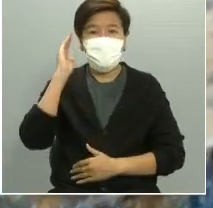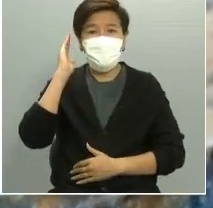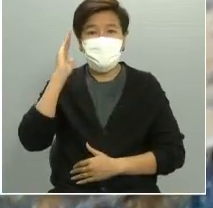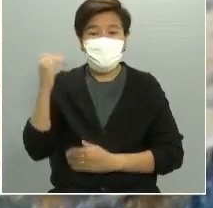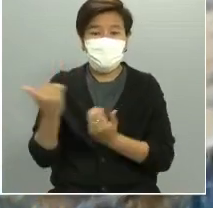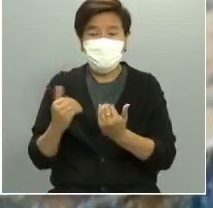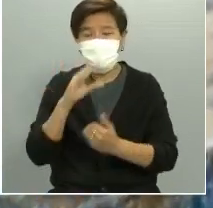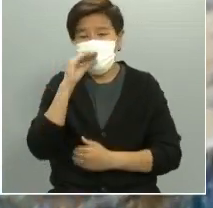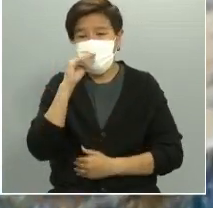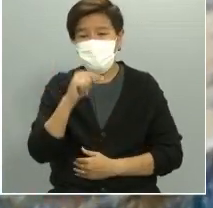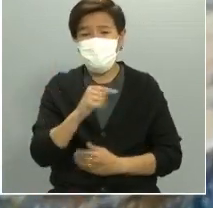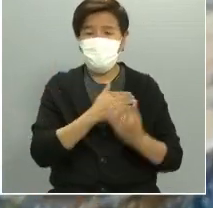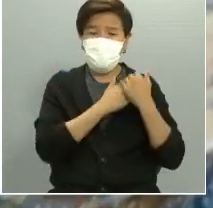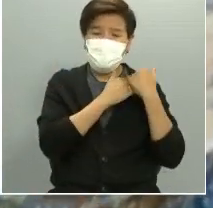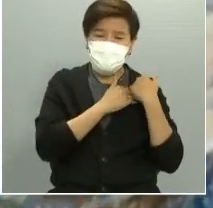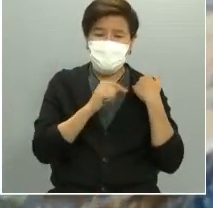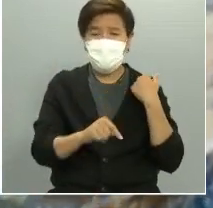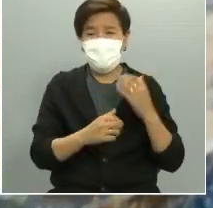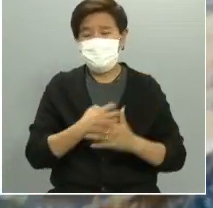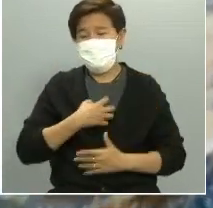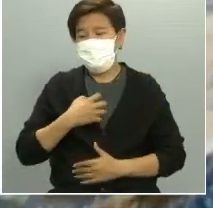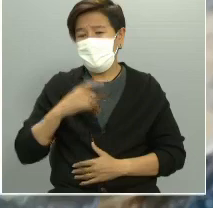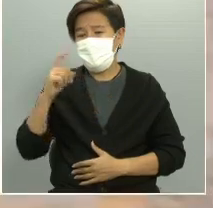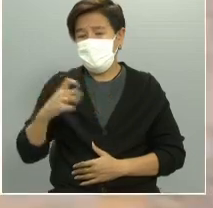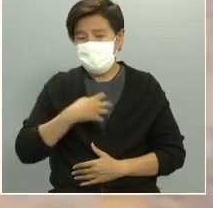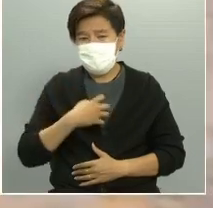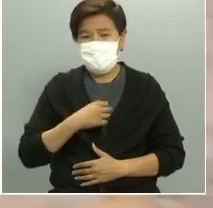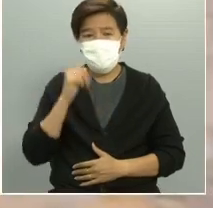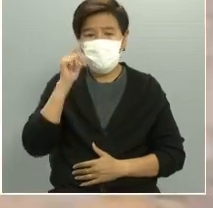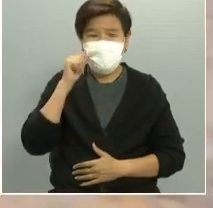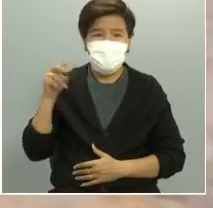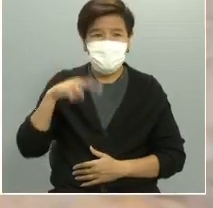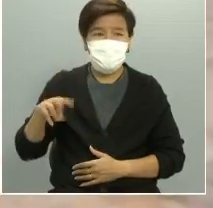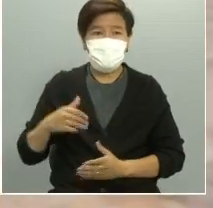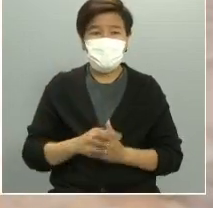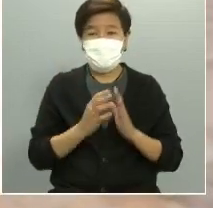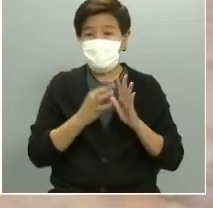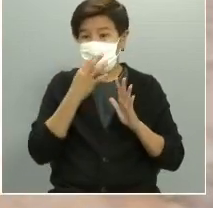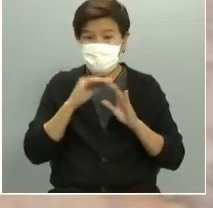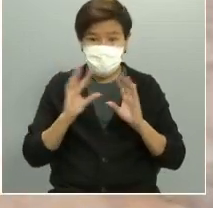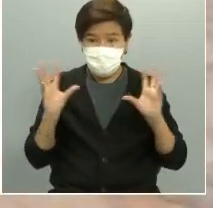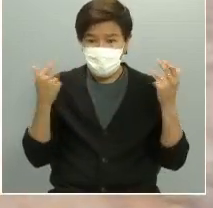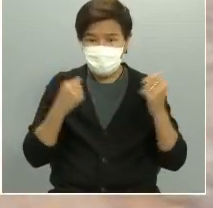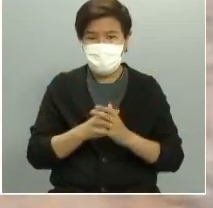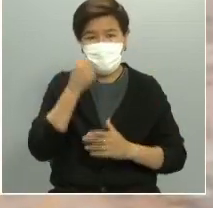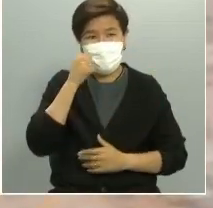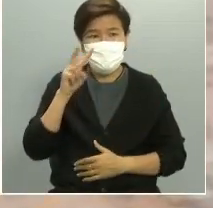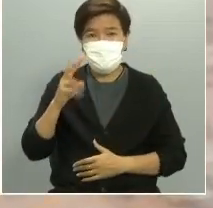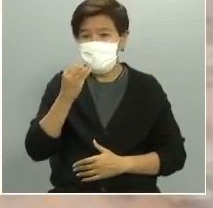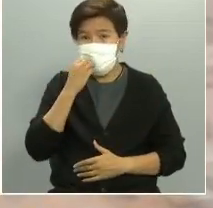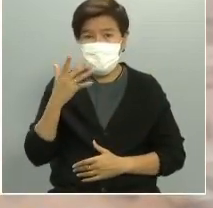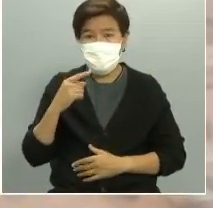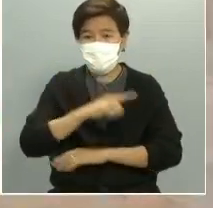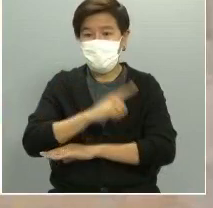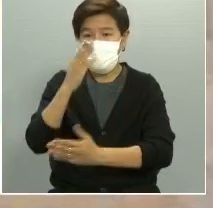ของพ่อแม่ที่ต้องมาดูแลตัวเองก็เลยอยากตายก่อนเกิดเหตุคุณพ่อบอกยาหมดลูกชายไม่ได้กินยามา2วันแล้วและตรงกับวันหยุดคุ